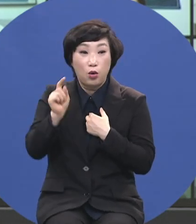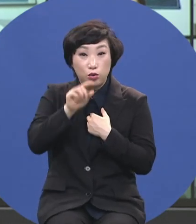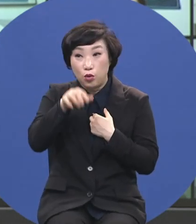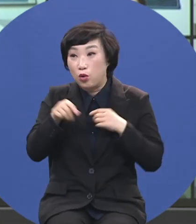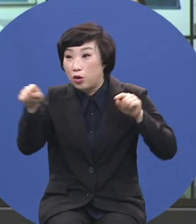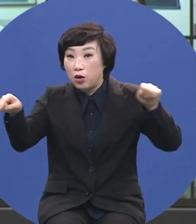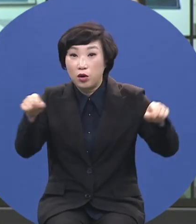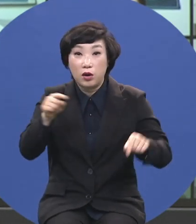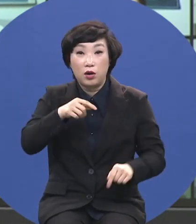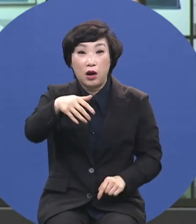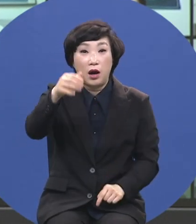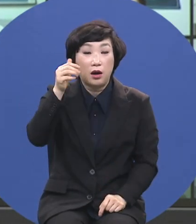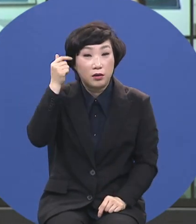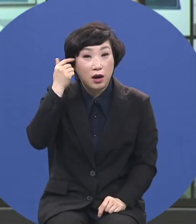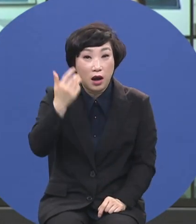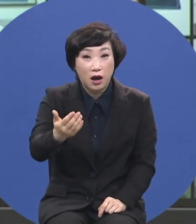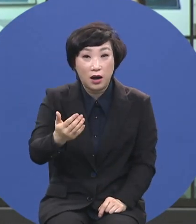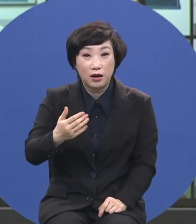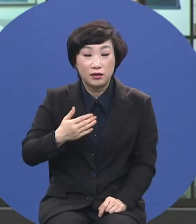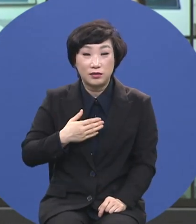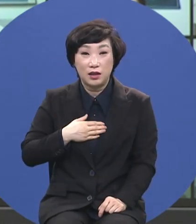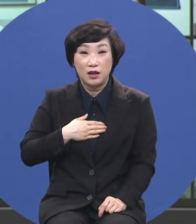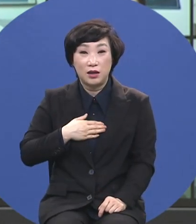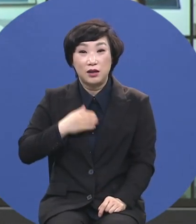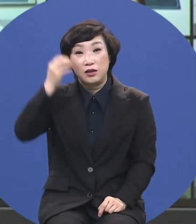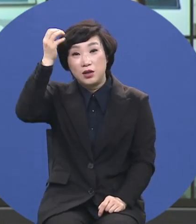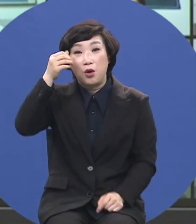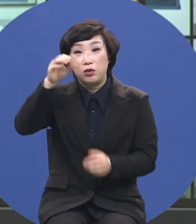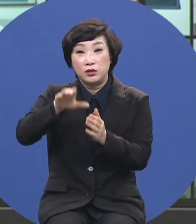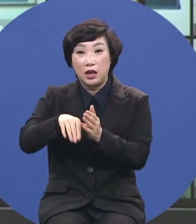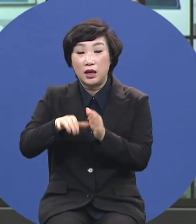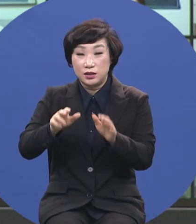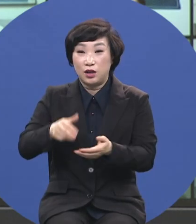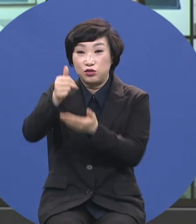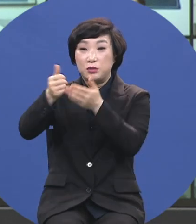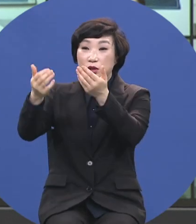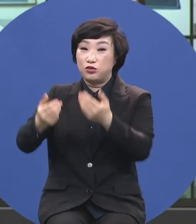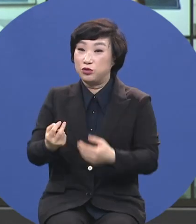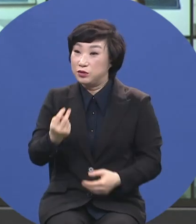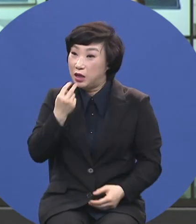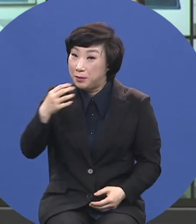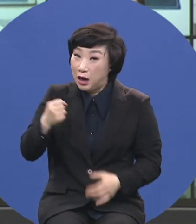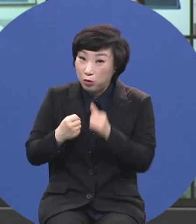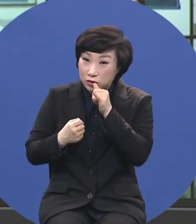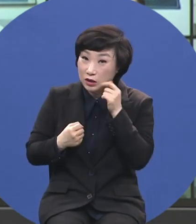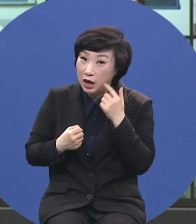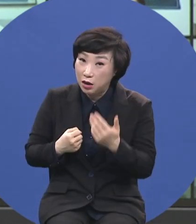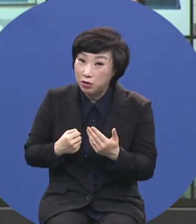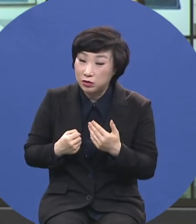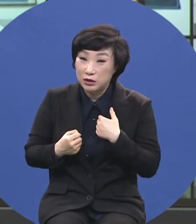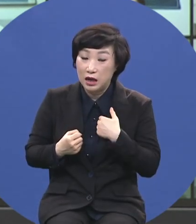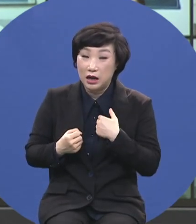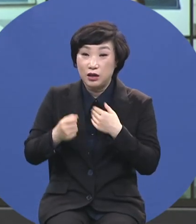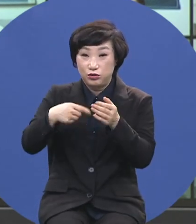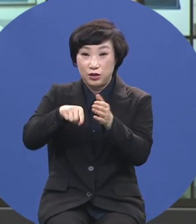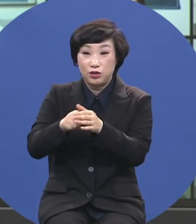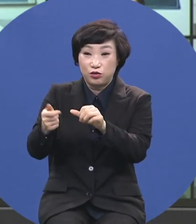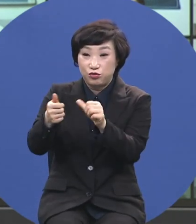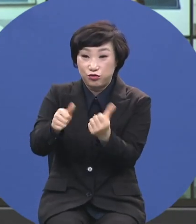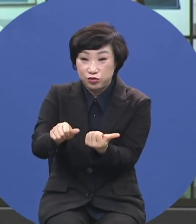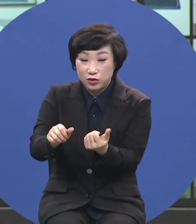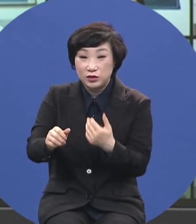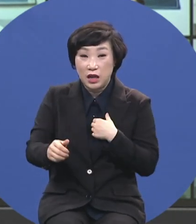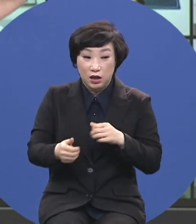가 있겠는가? 과연 내 영혼에 주가 주신 생명이 있는가? 그가 날 위해 죽어서